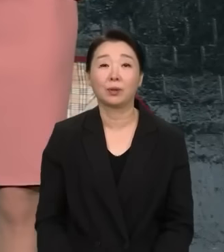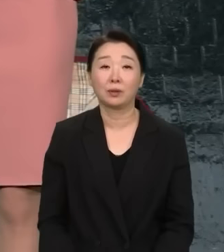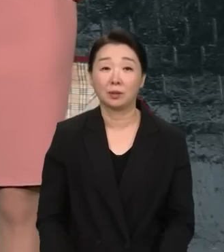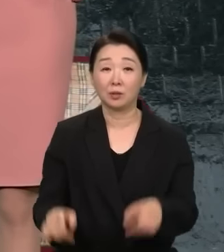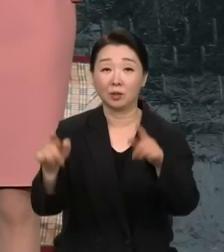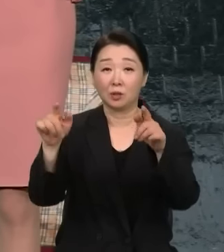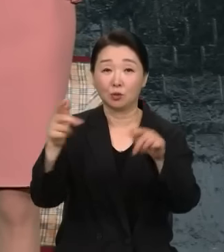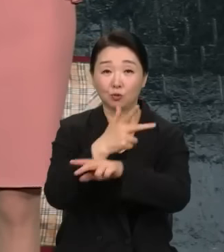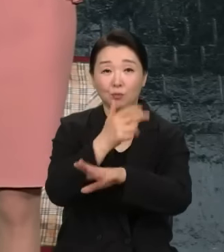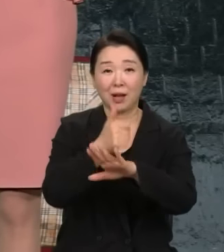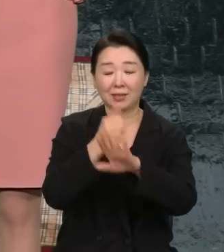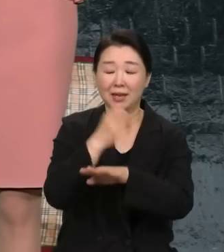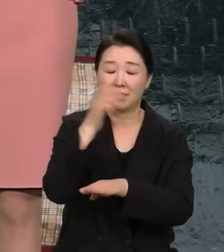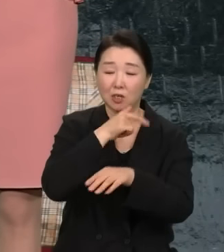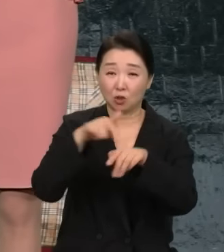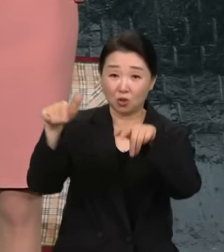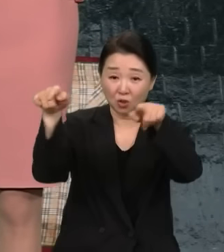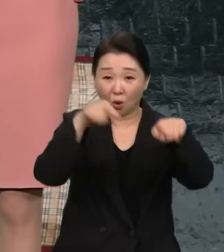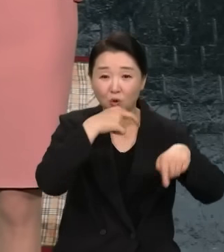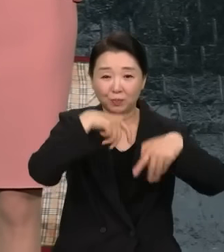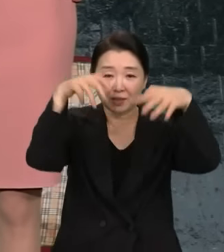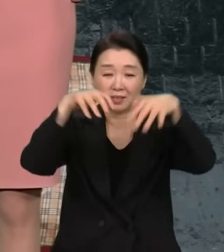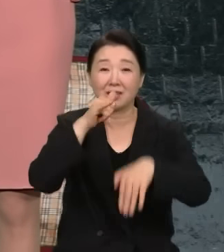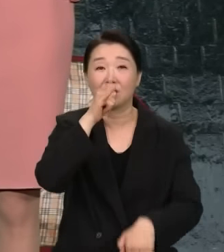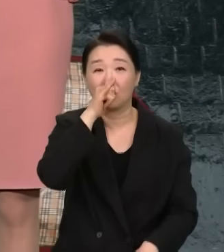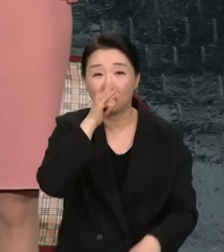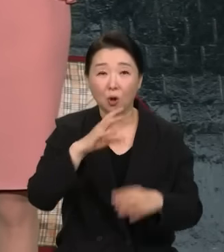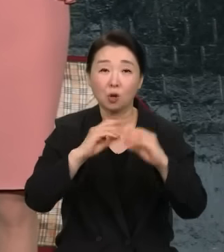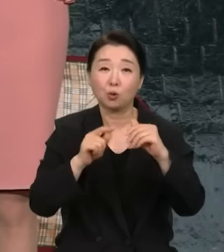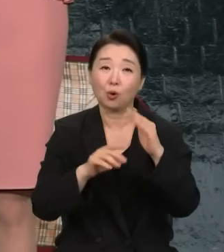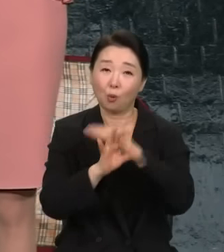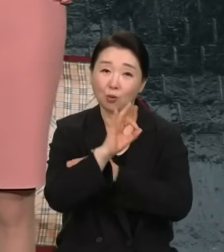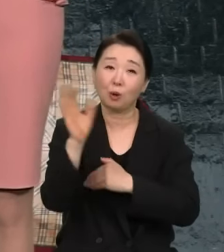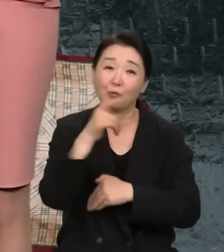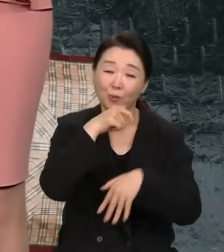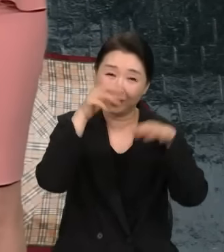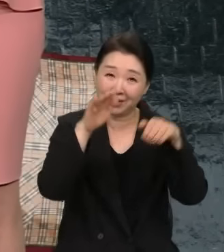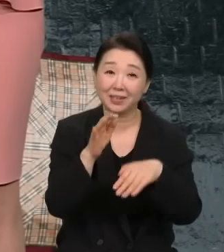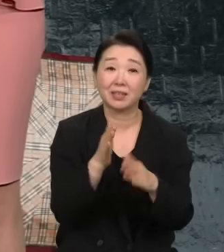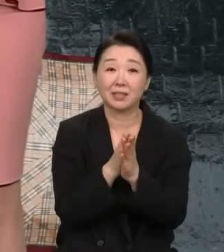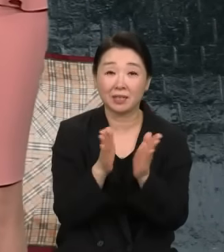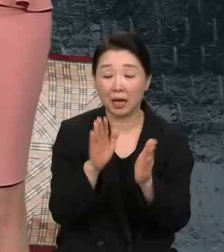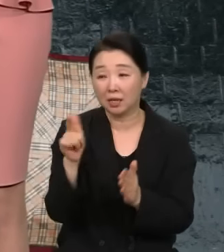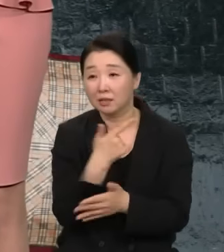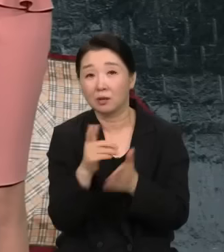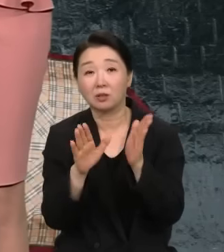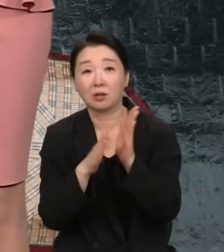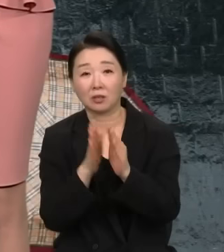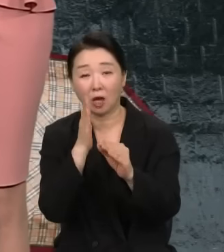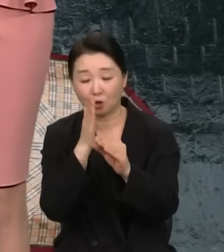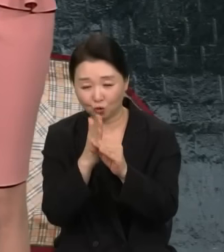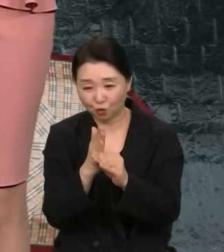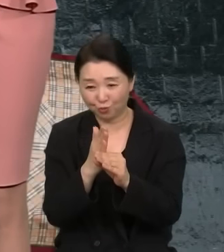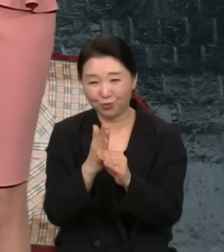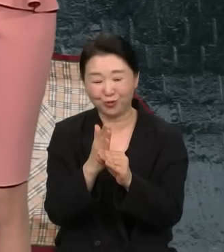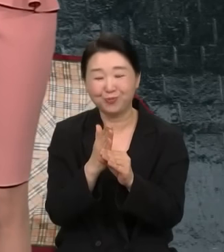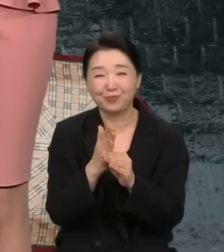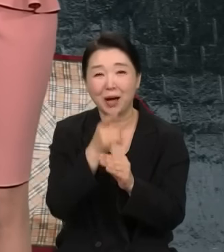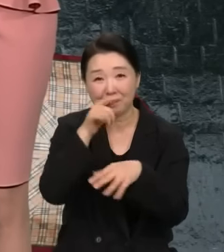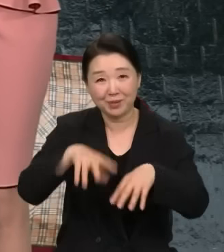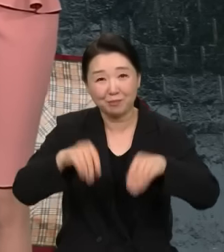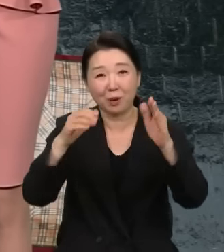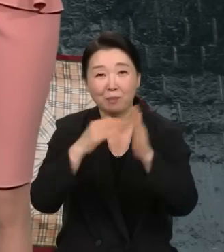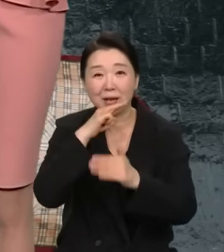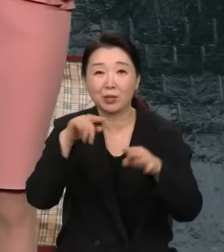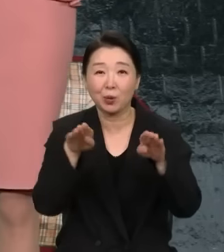주말에는 다시 전국에 비 소식이 있는데요. 토요일 오전부터 내리기 시작하겠고요. 저녁 무렵에는 중부지방부터 그치기 시작해